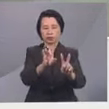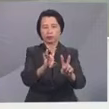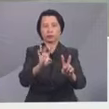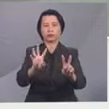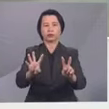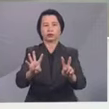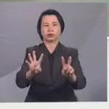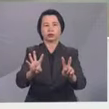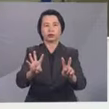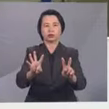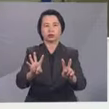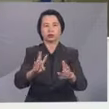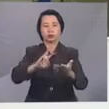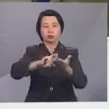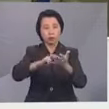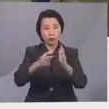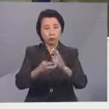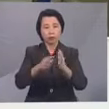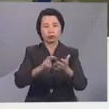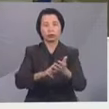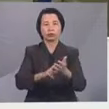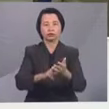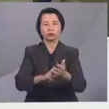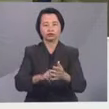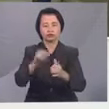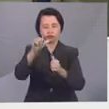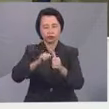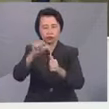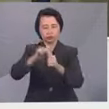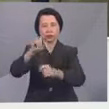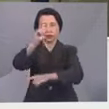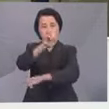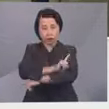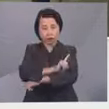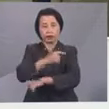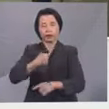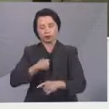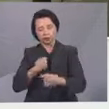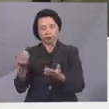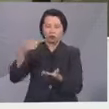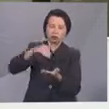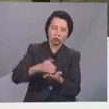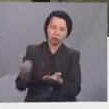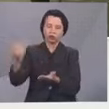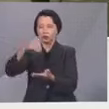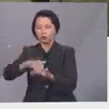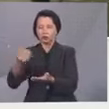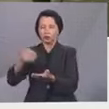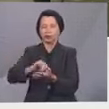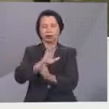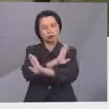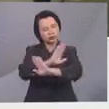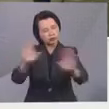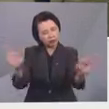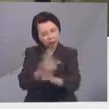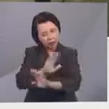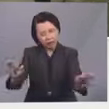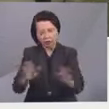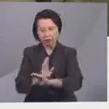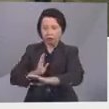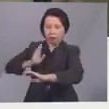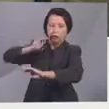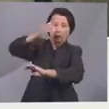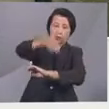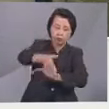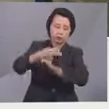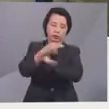284. Maknanya setiap hari saya mengulangi supaya jangan membuat rentas